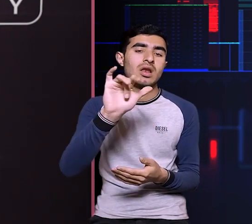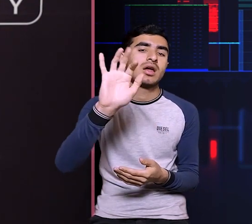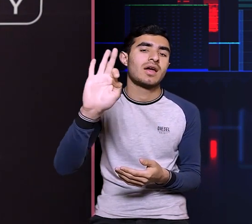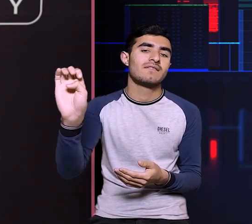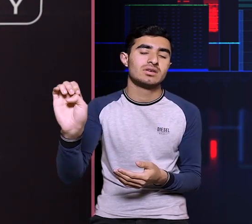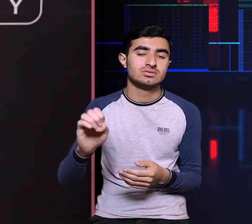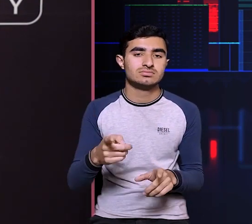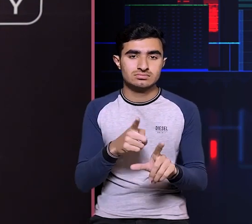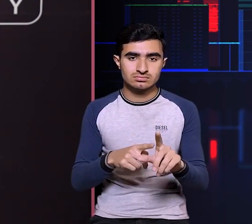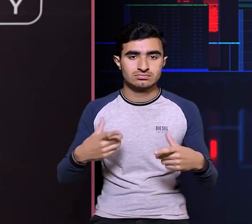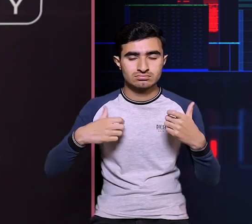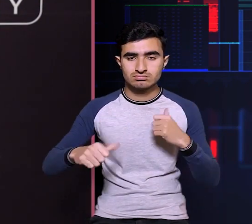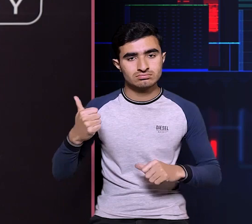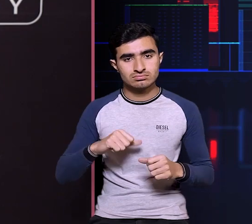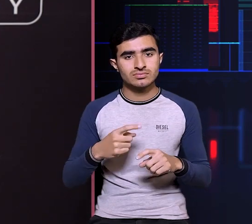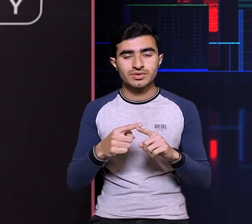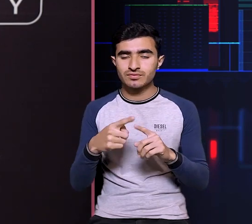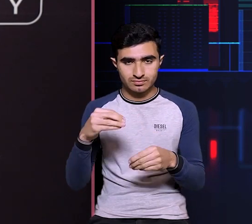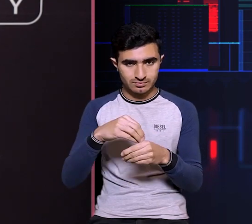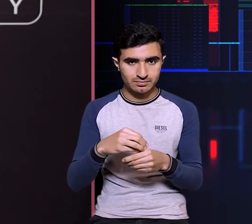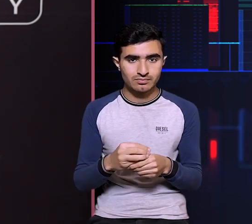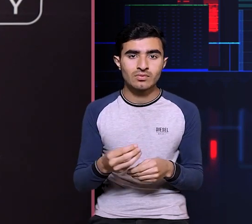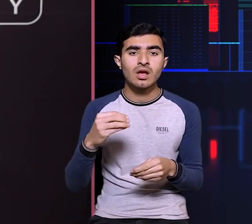हैड अ बैड 1 ईयर बिकॉज वी कुड नॉट होल्ड दिस